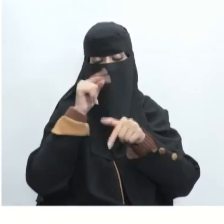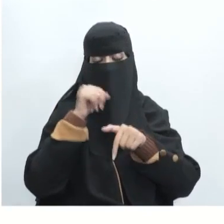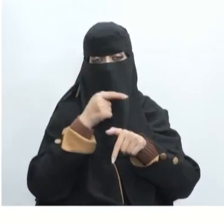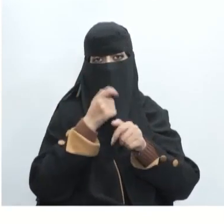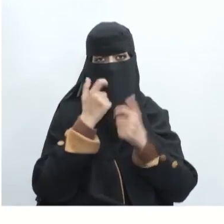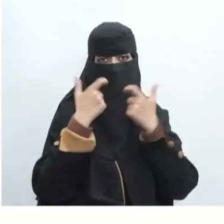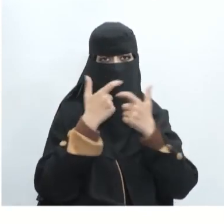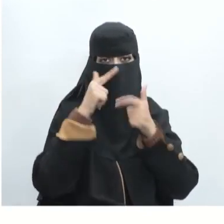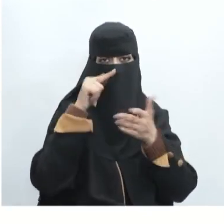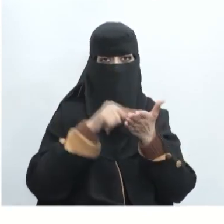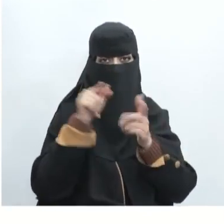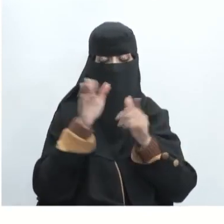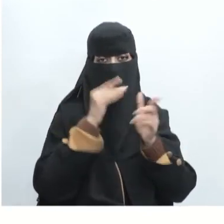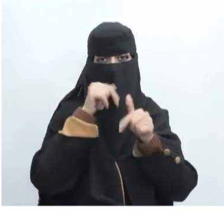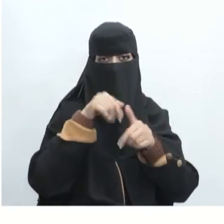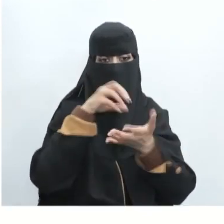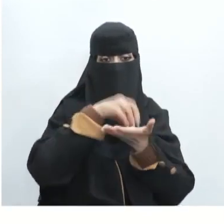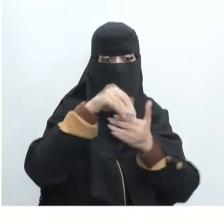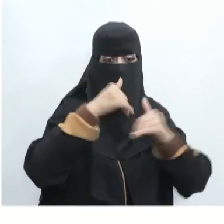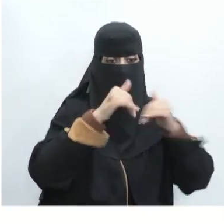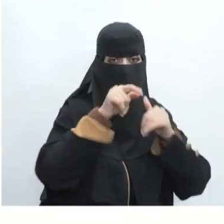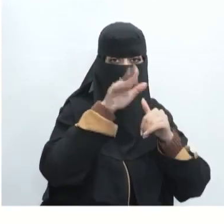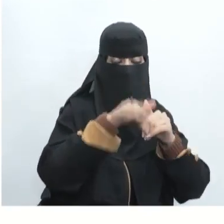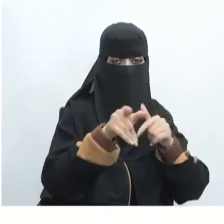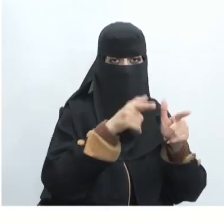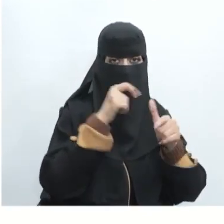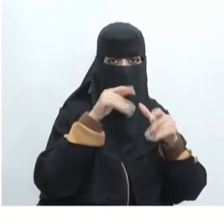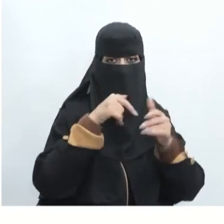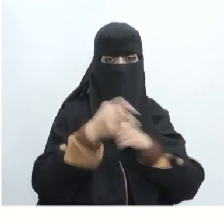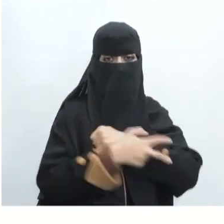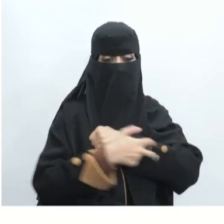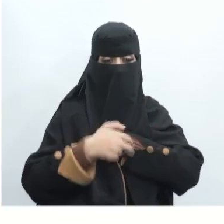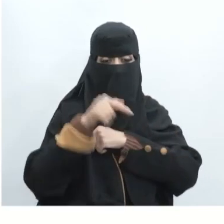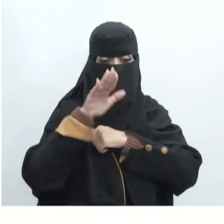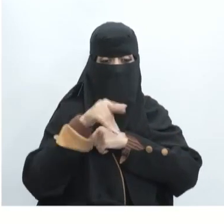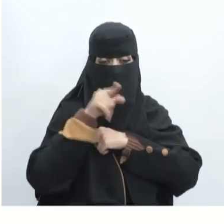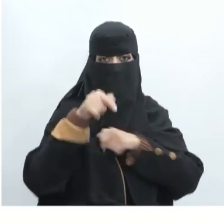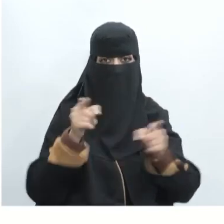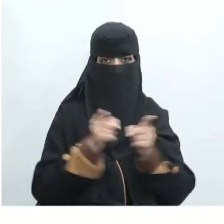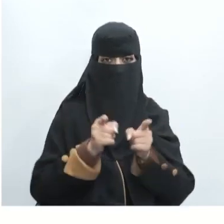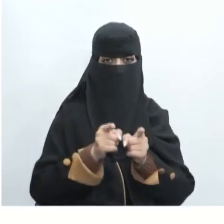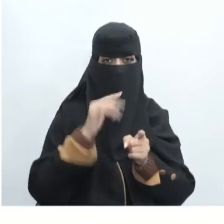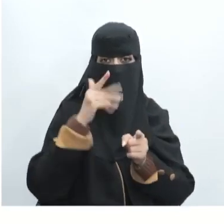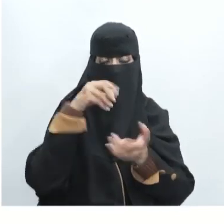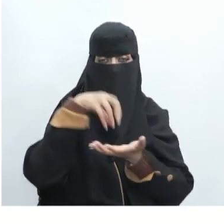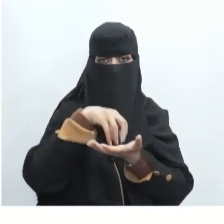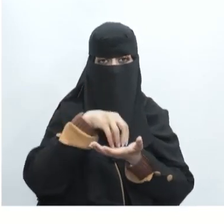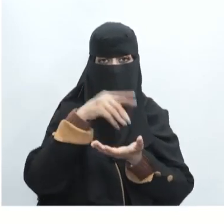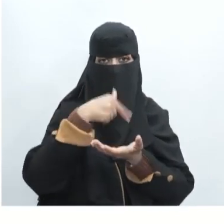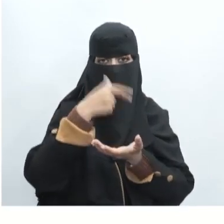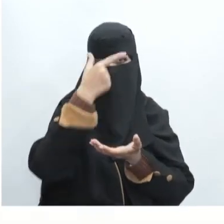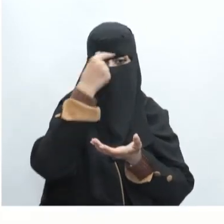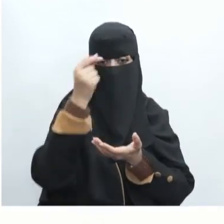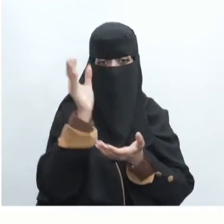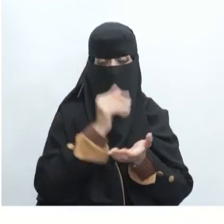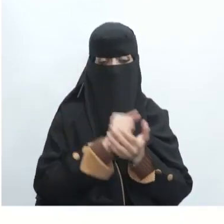ابناء وبنات الطلاب احدى الاحياء السكنيه الفقيره وهي بالتحديد في الجمهوريه